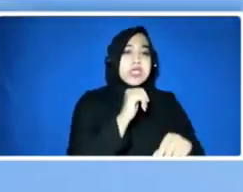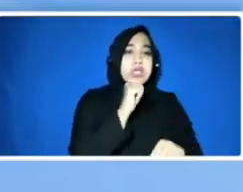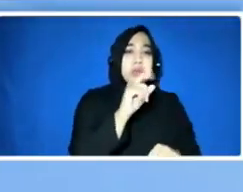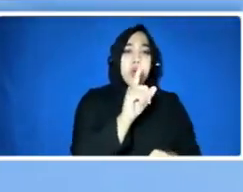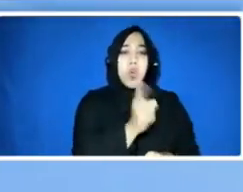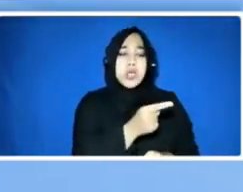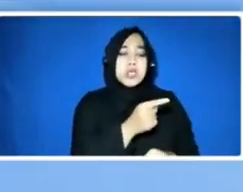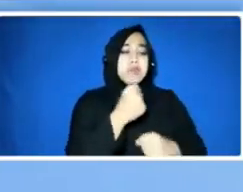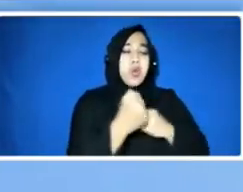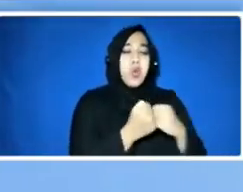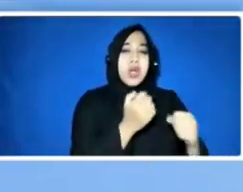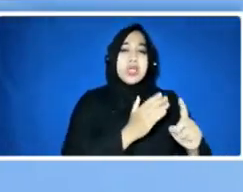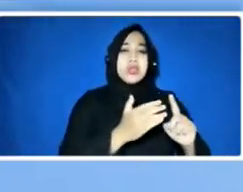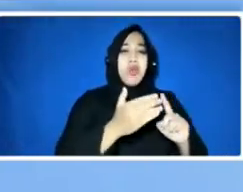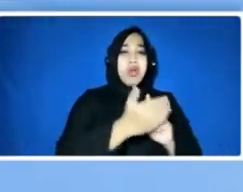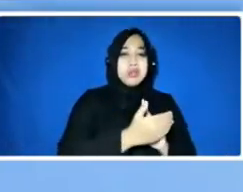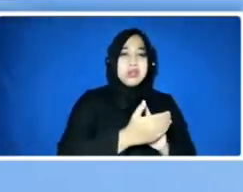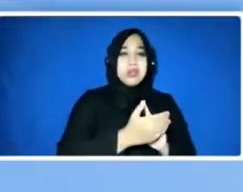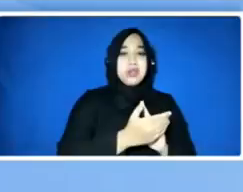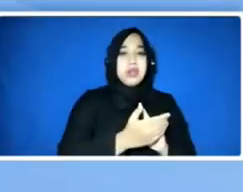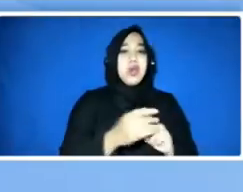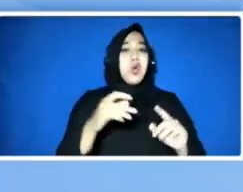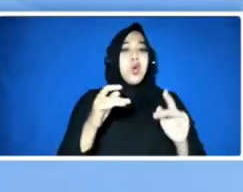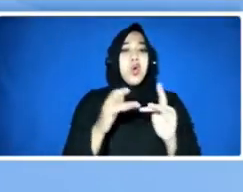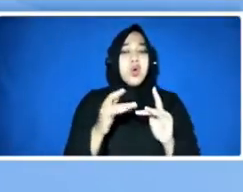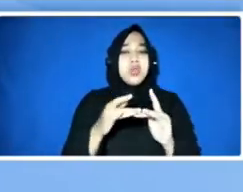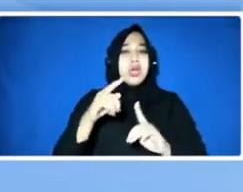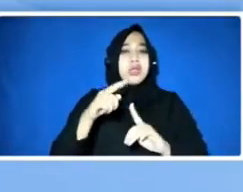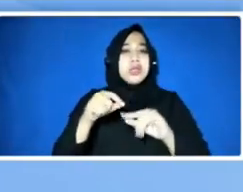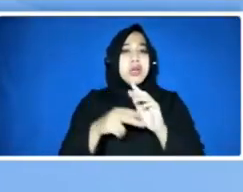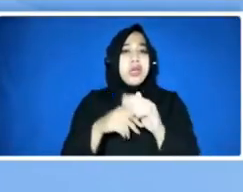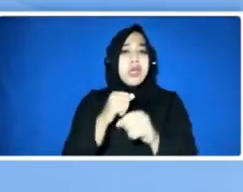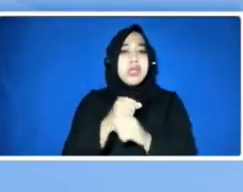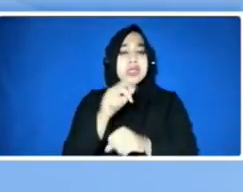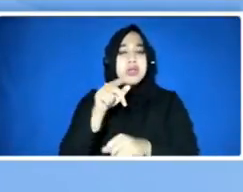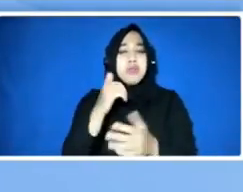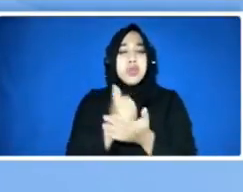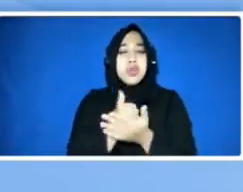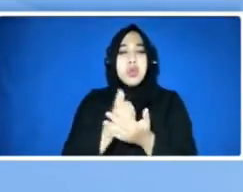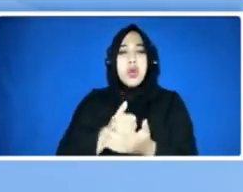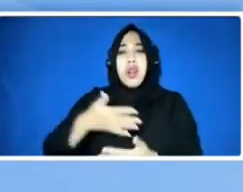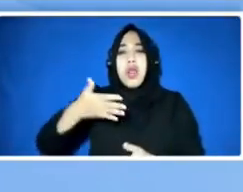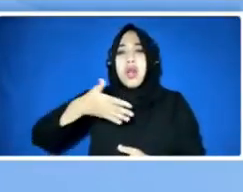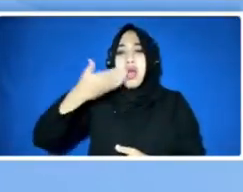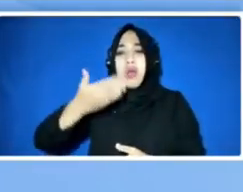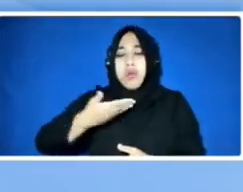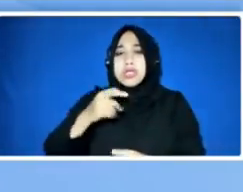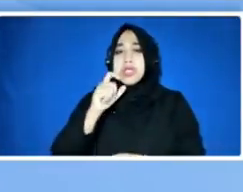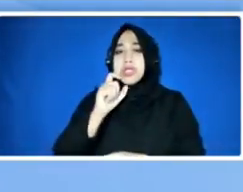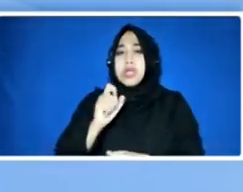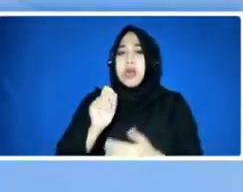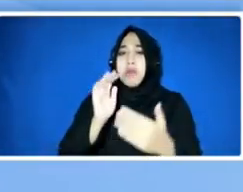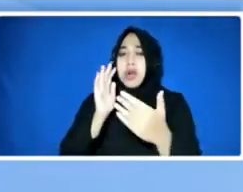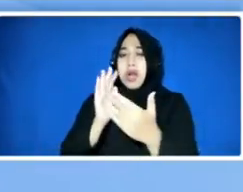tracing itu adalah sesuatu yang menurut saya nafas dari penanganan pandemi